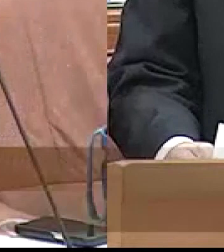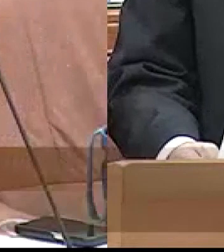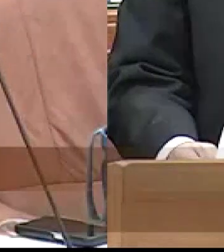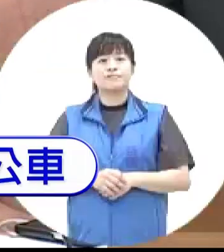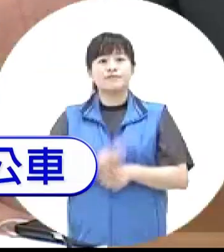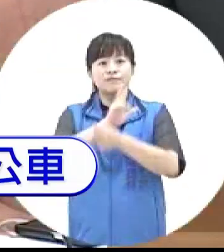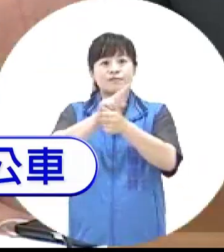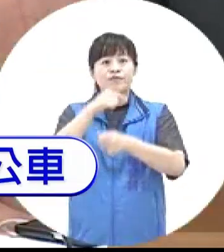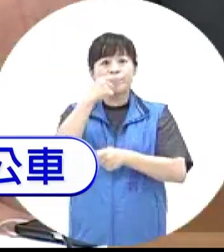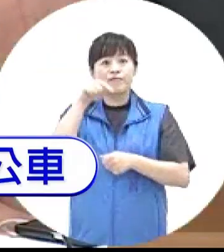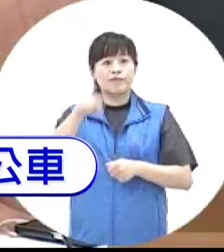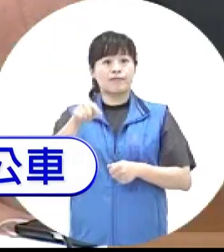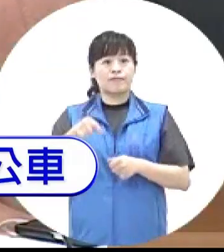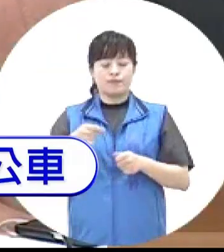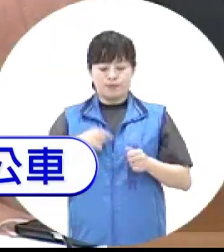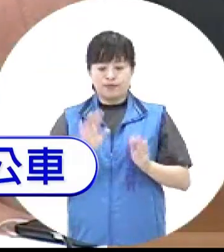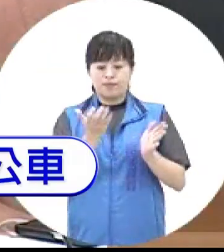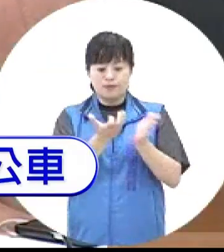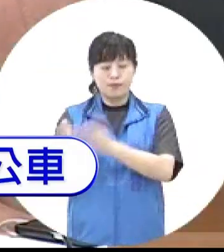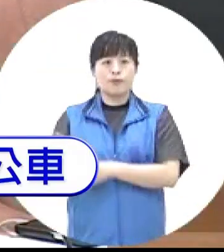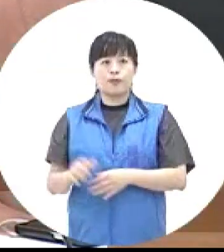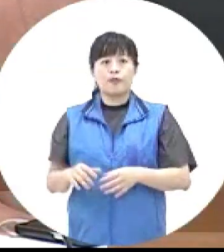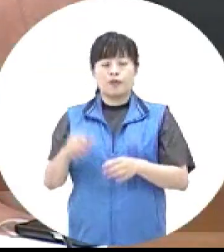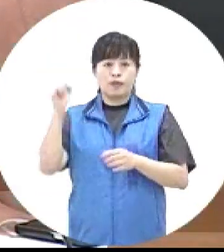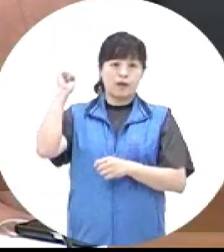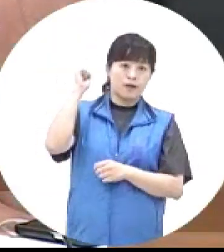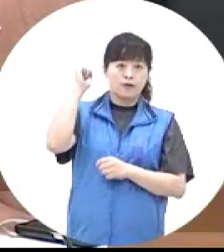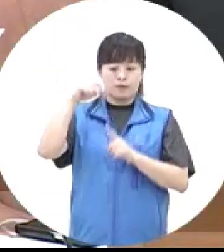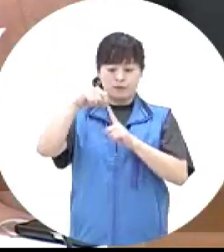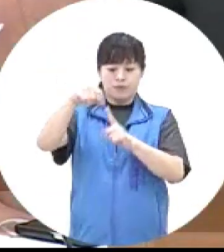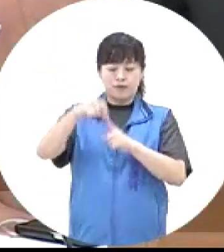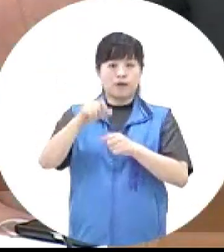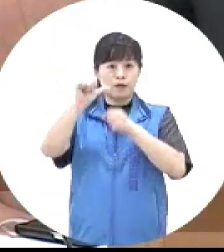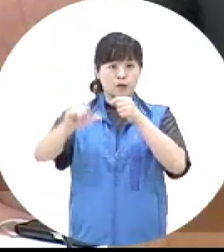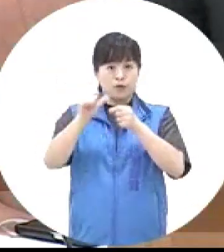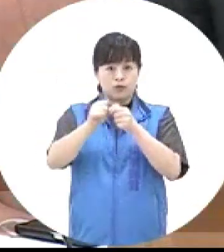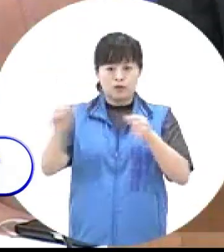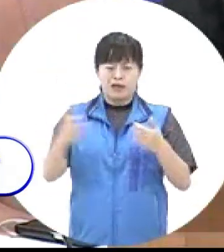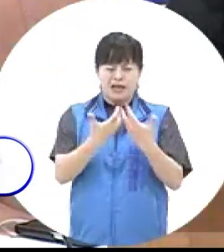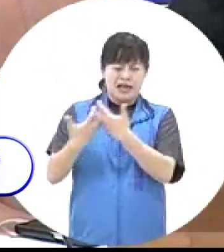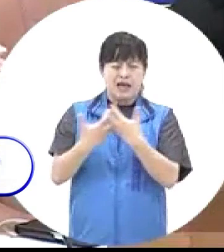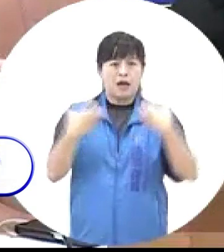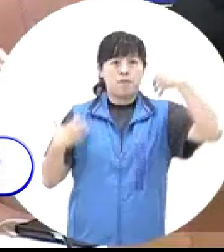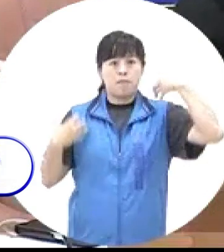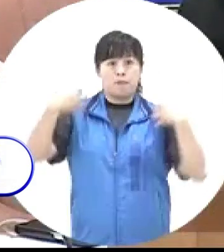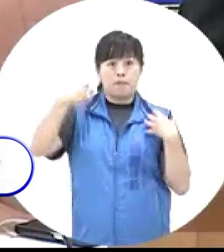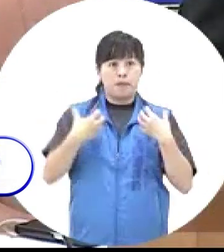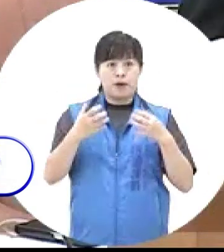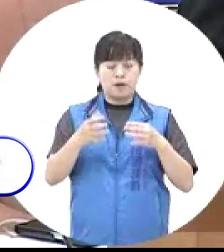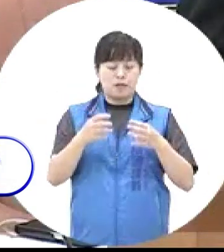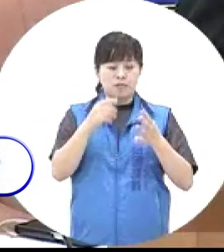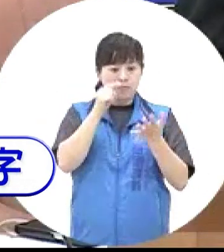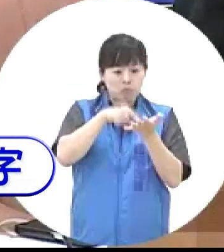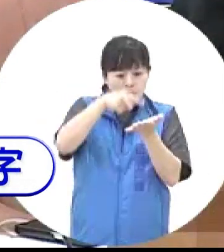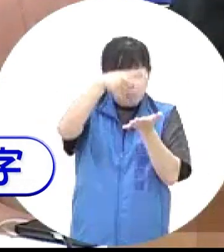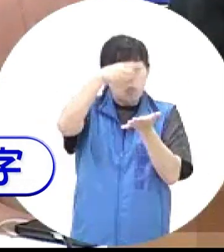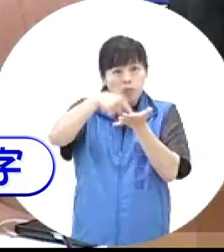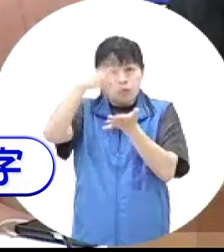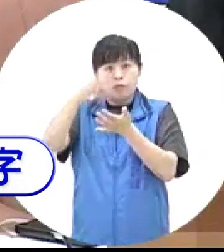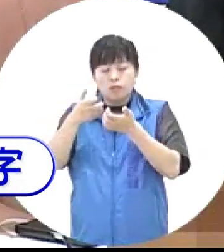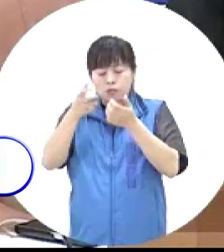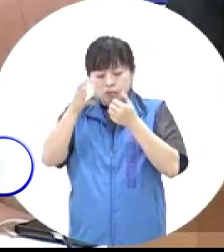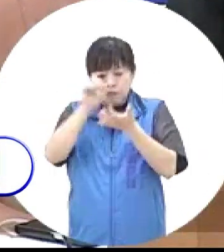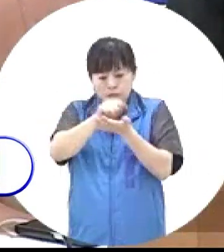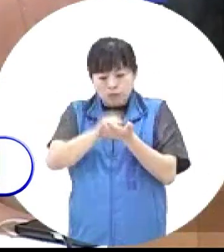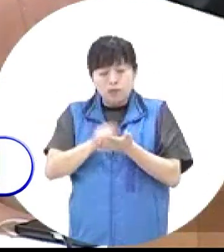在林口呢，我这边是准备了这个公车这五年来哈、哦、尖峰时间的一个班次数的分析。那这边所看到